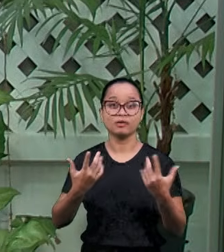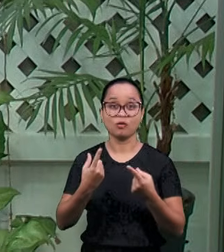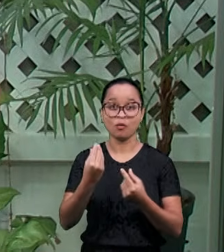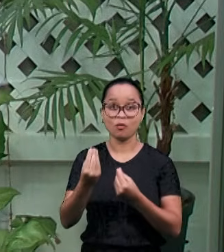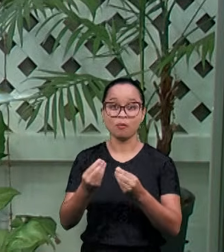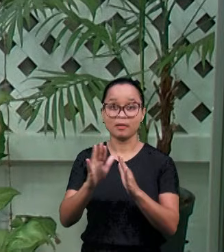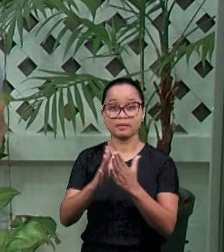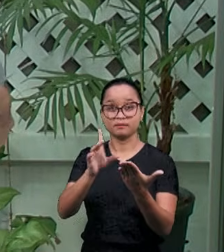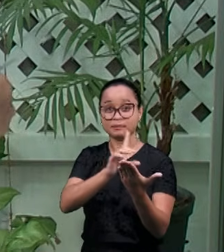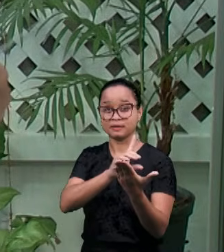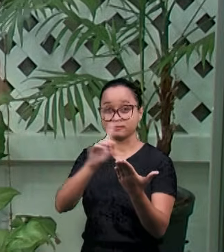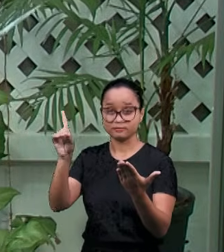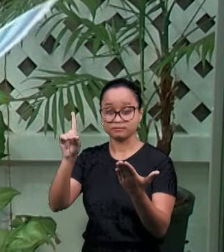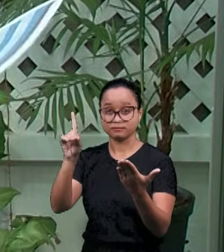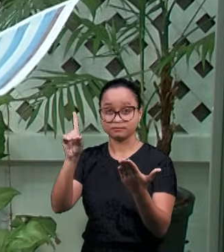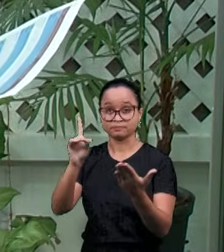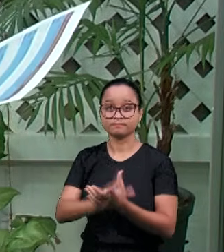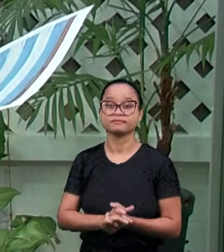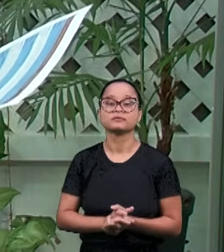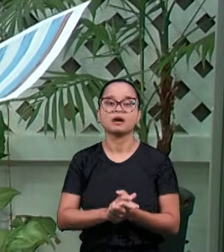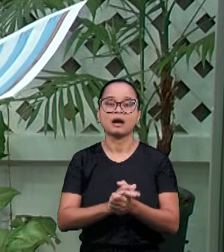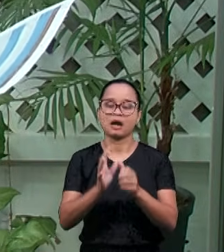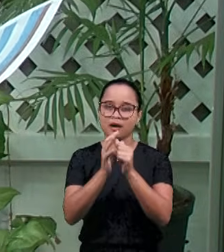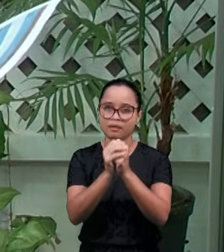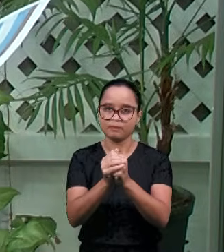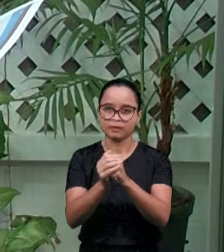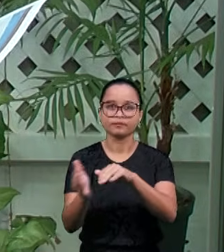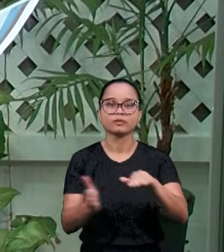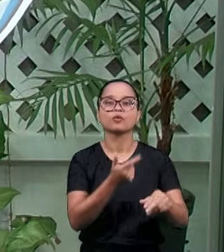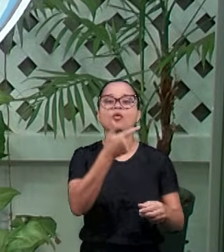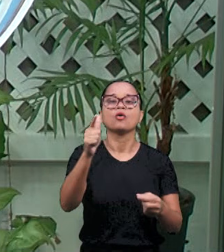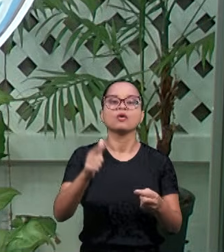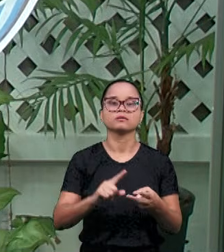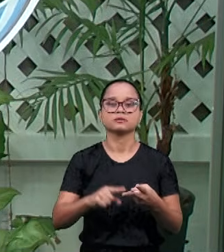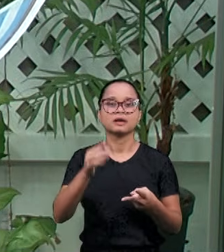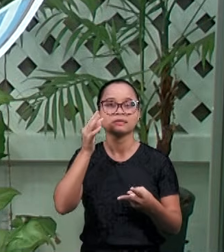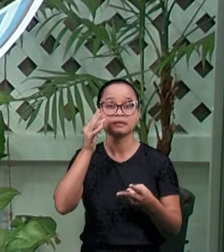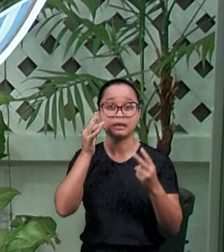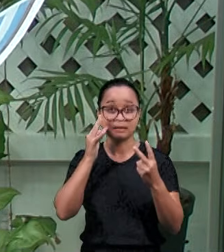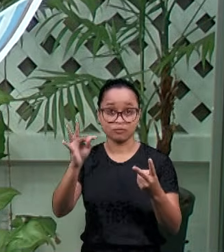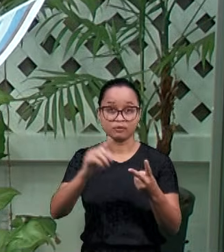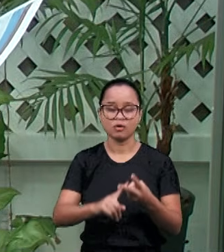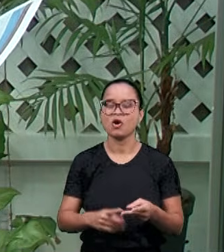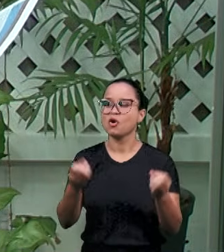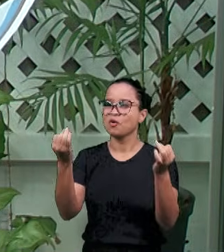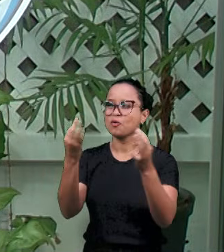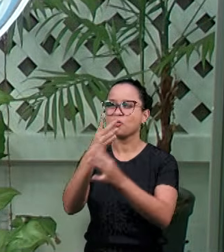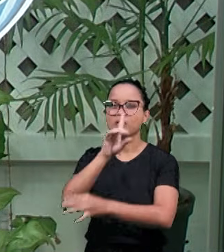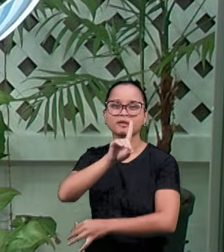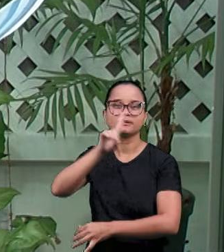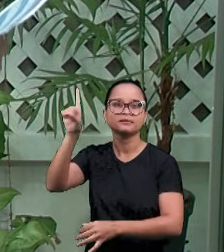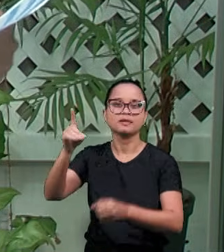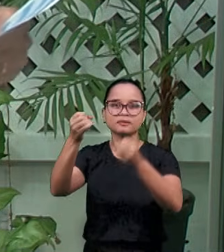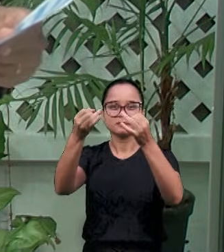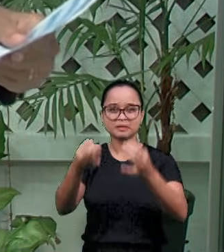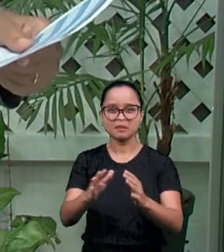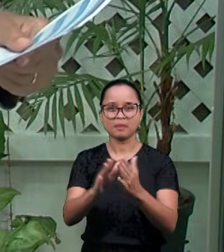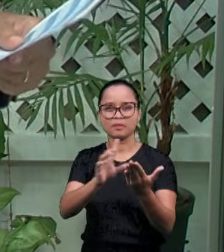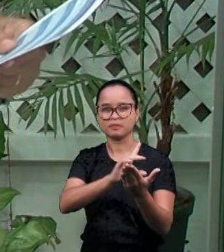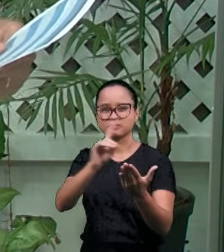du Seigneur Jésus. Amen. Ça, c'est un témoignage. Un autre. Gloire à Dieu pour l'explication de la parole que nous avons à